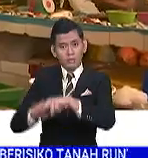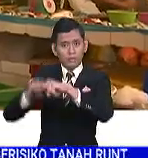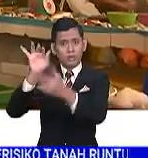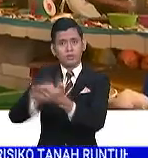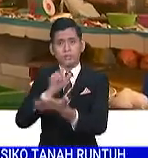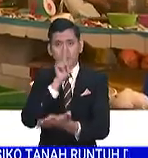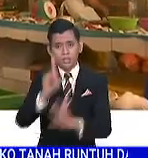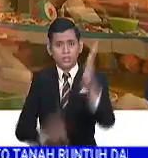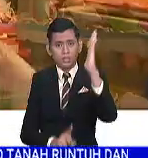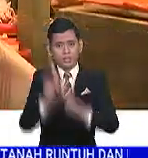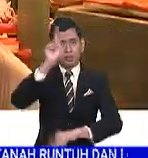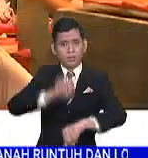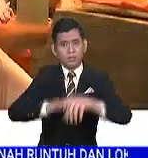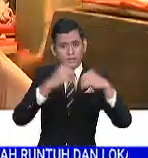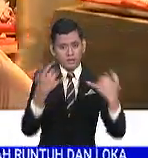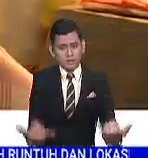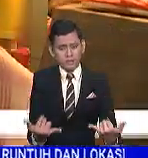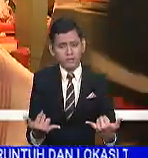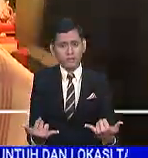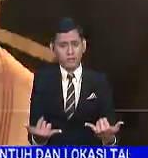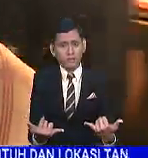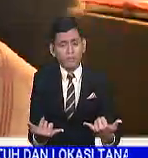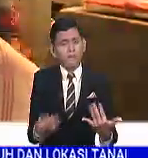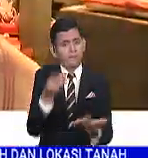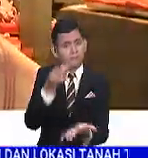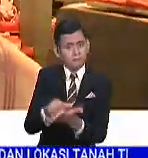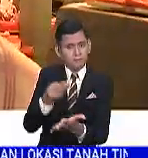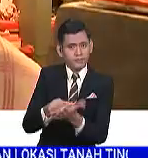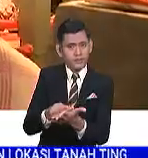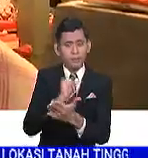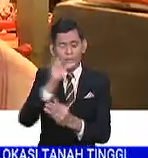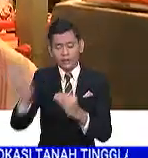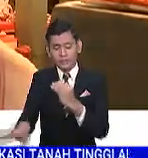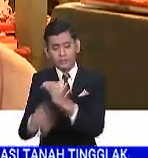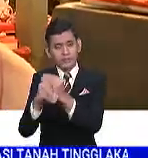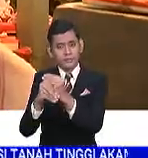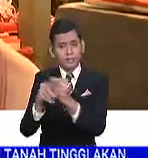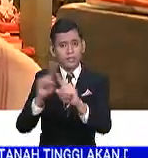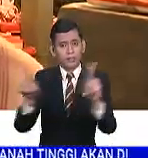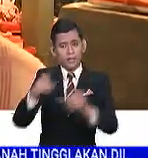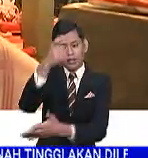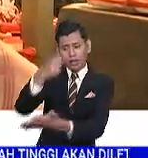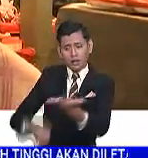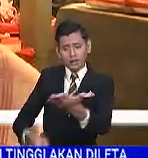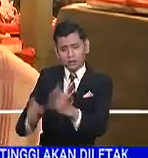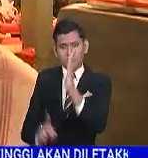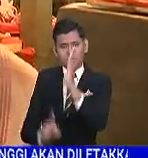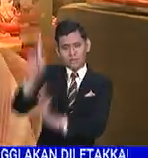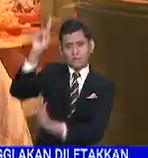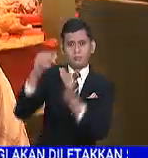tinggi jugalah buat masa ni. Bebanan yang pendapatan tak bertambah, harga naik,